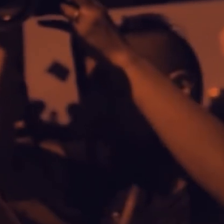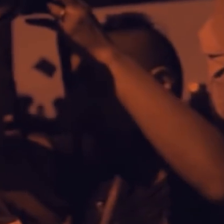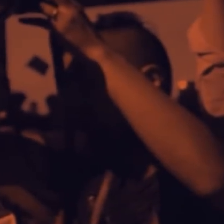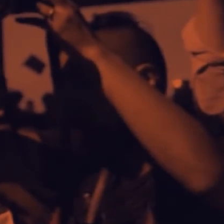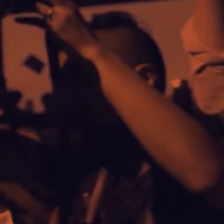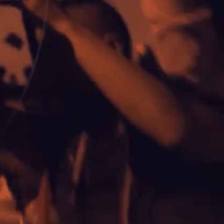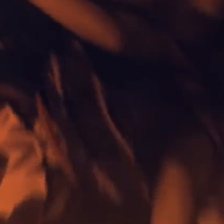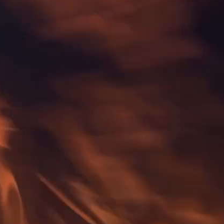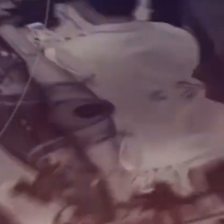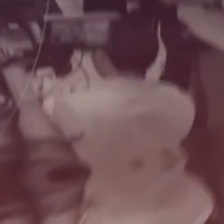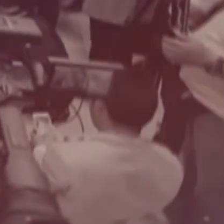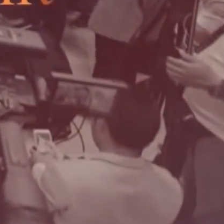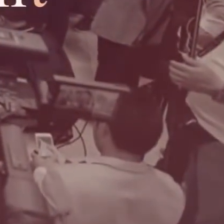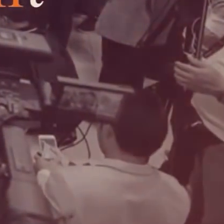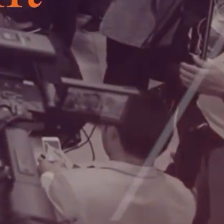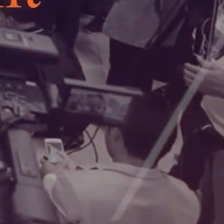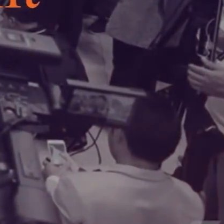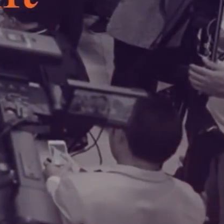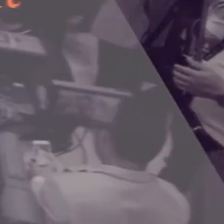เลือก